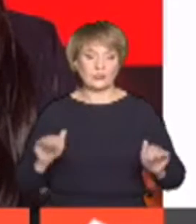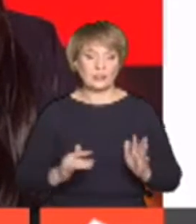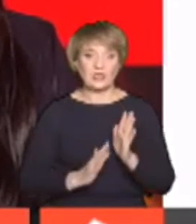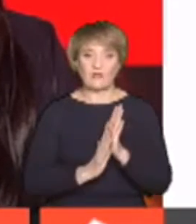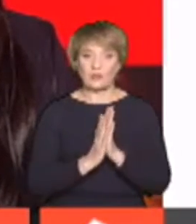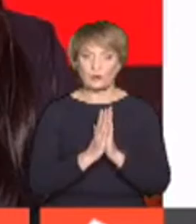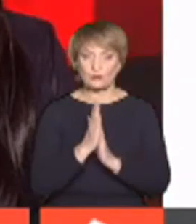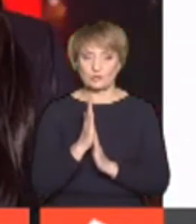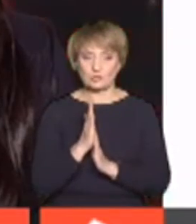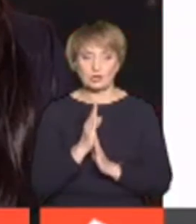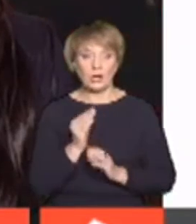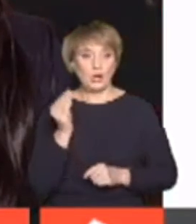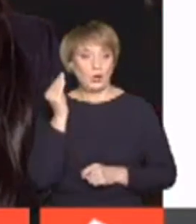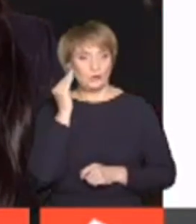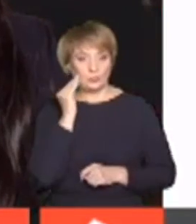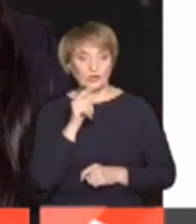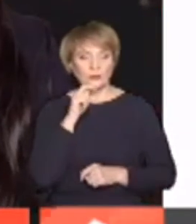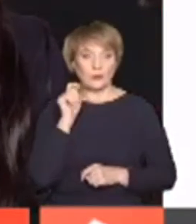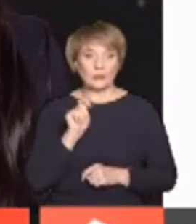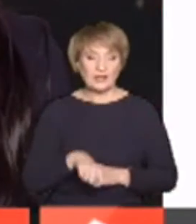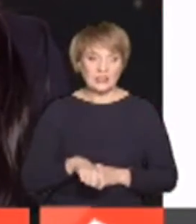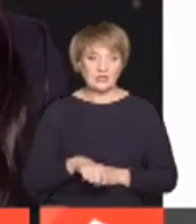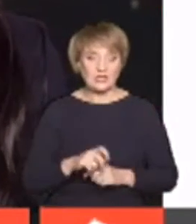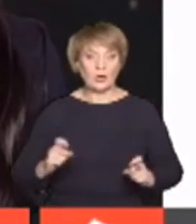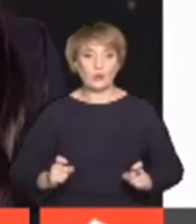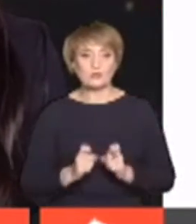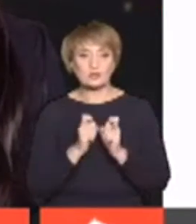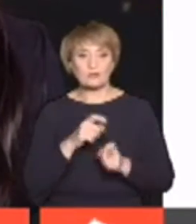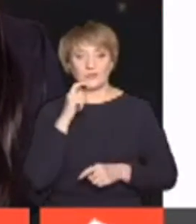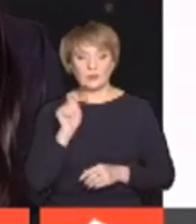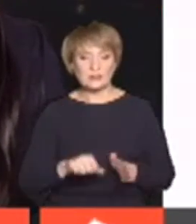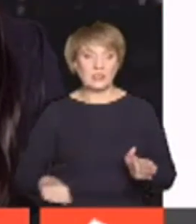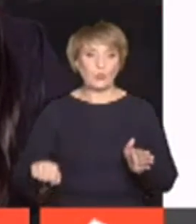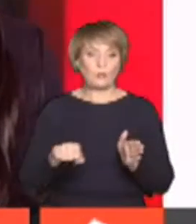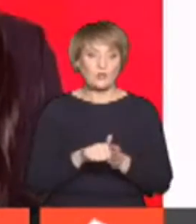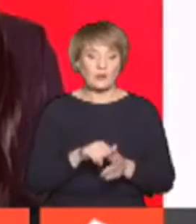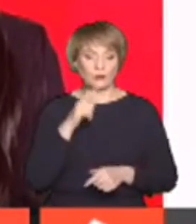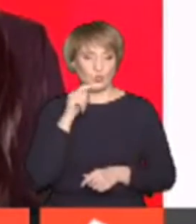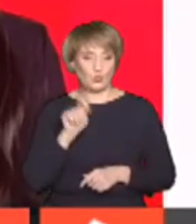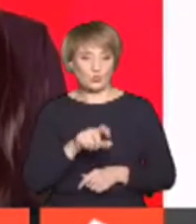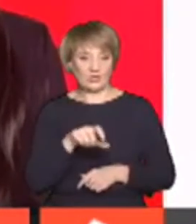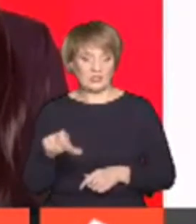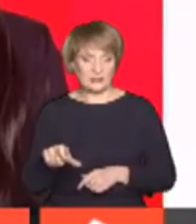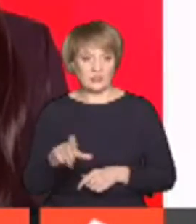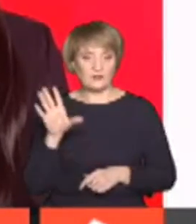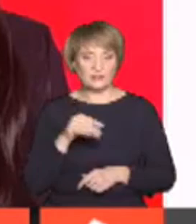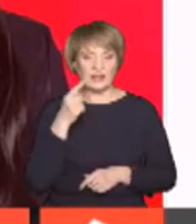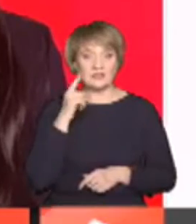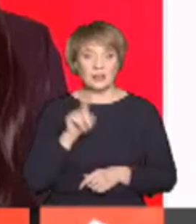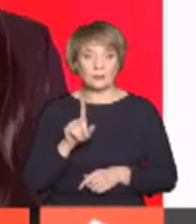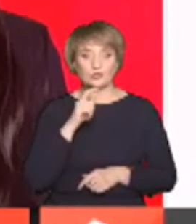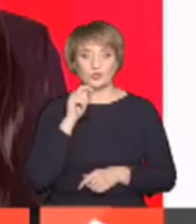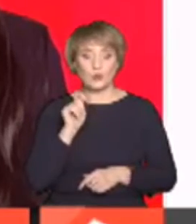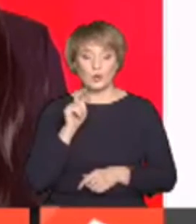вирощують з думкою, що в Україні громадянський конфлікт і що це українці вбивають українців. Хоча насправді всі ми знаємо, що Росія